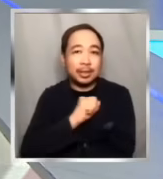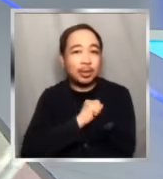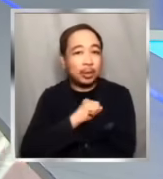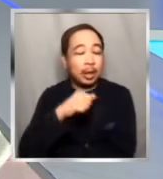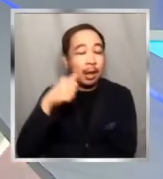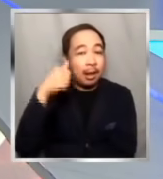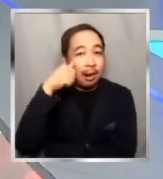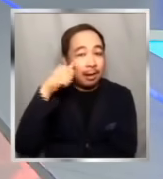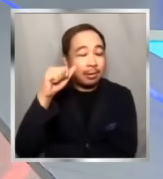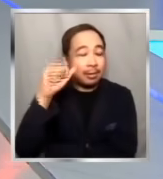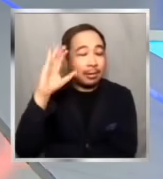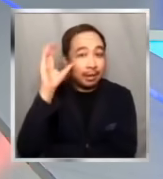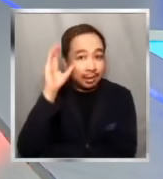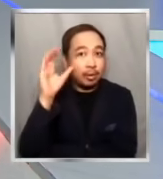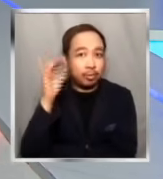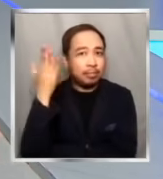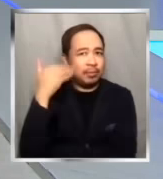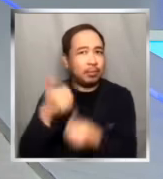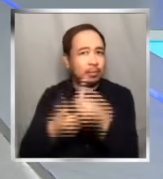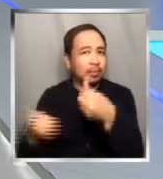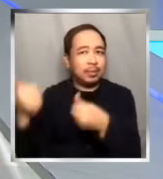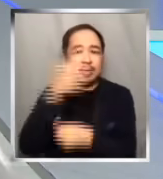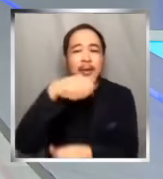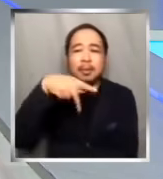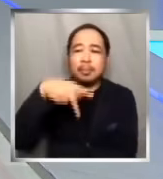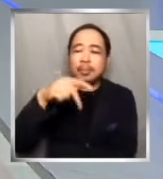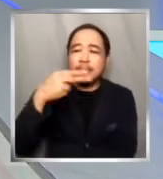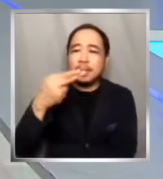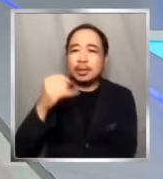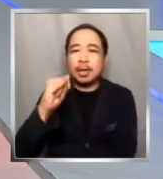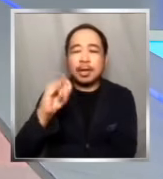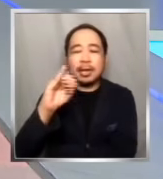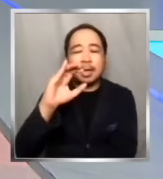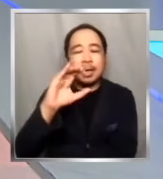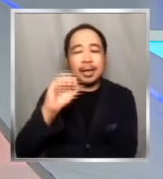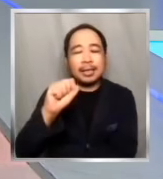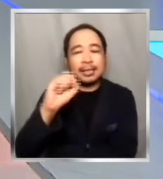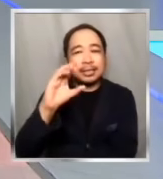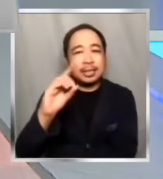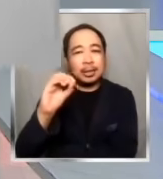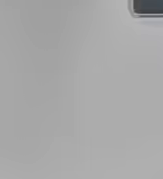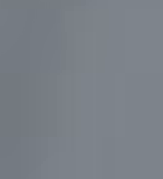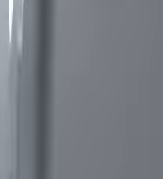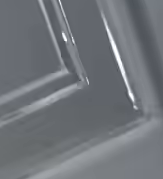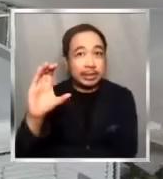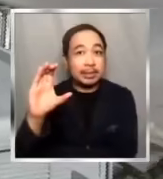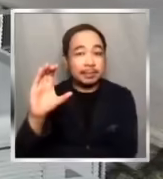Organizing Committee o PHISGOC. Nakatutok si Mav Gonzalez.